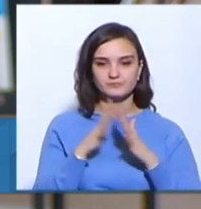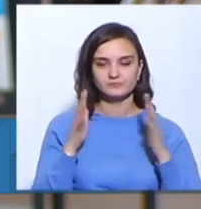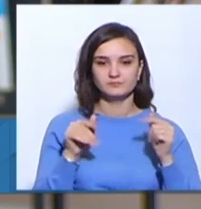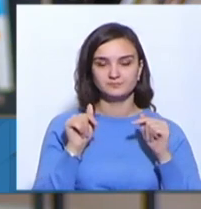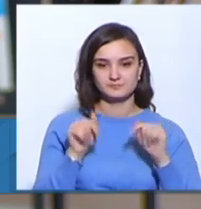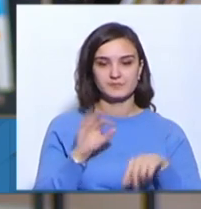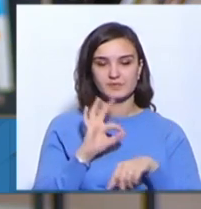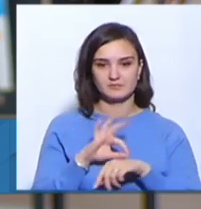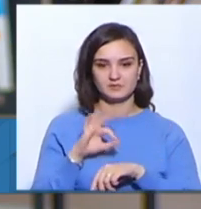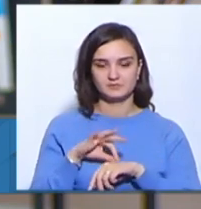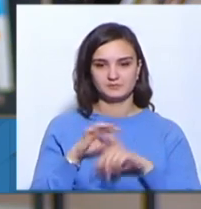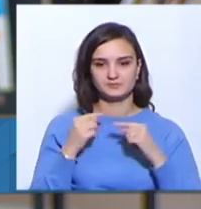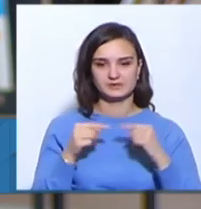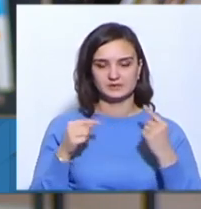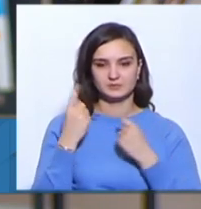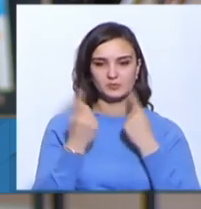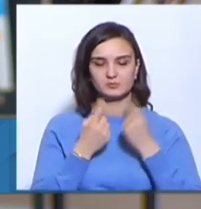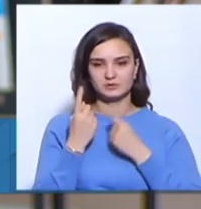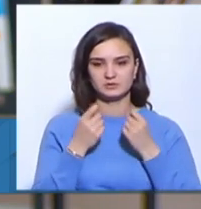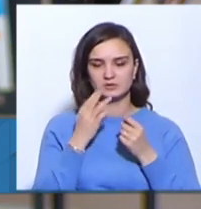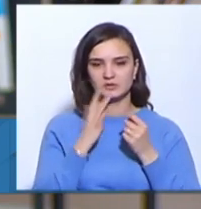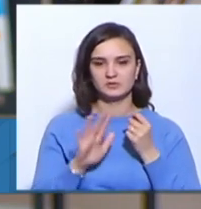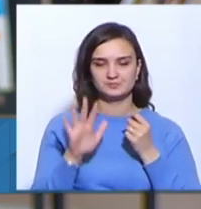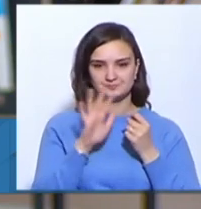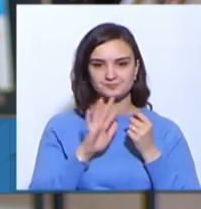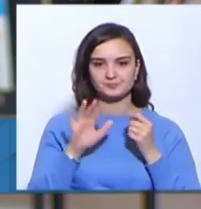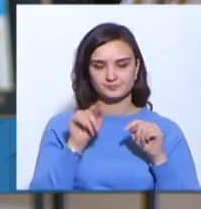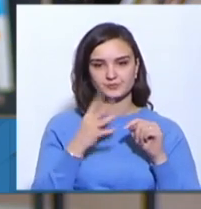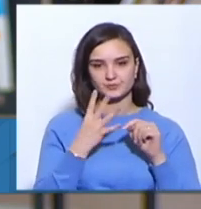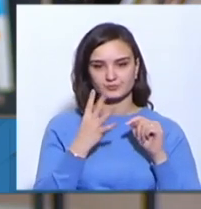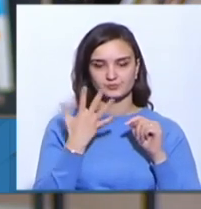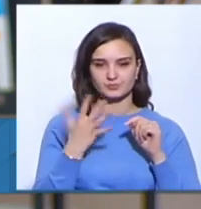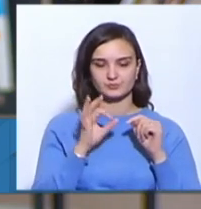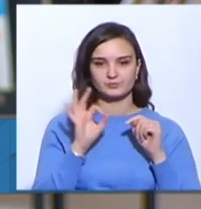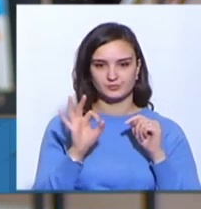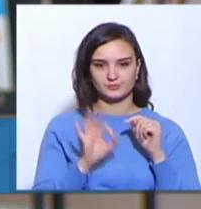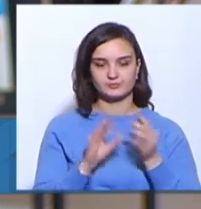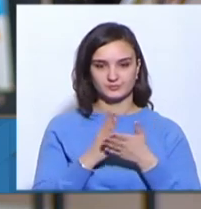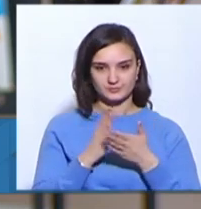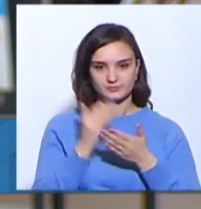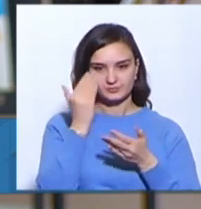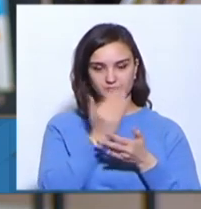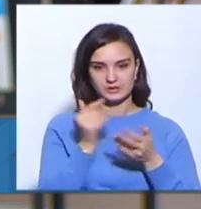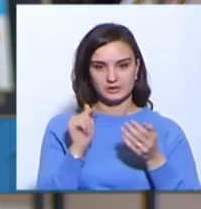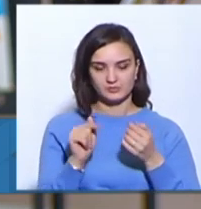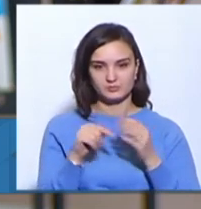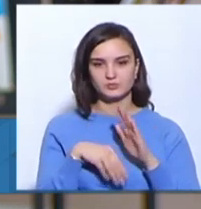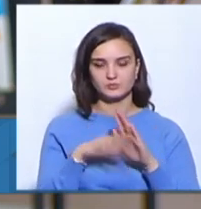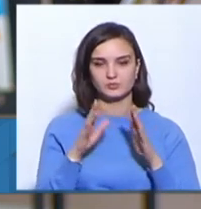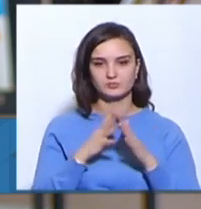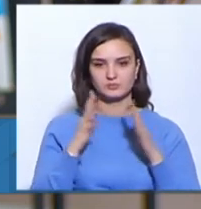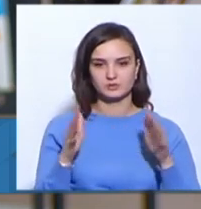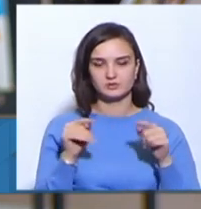ეს სიმსივნე სხვადასხვა მონაცემებით ევროპულ პოპულაციაში 4-5% ფაქტიარი მოსახლეობის უფრო